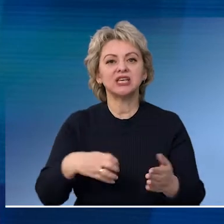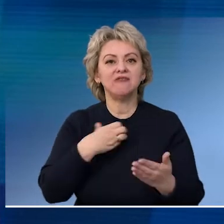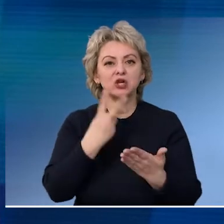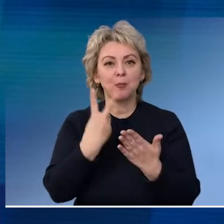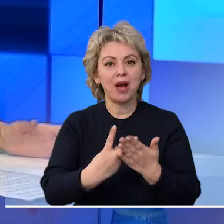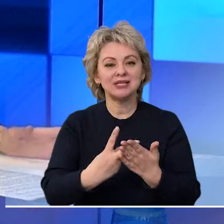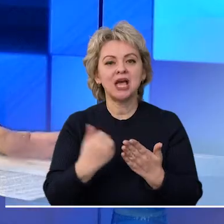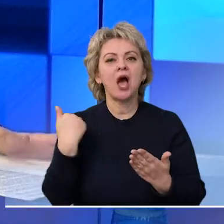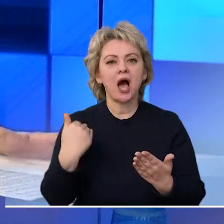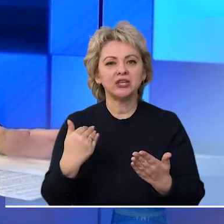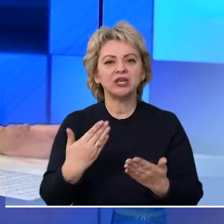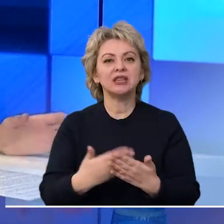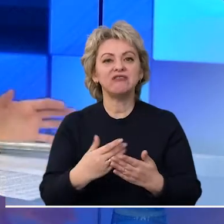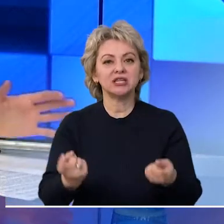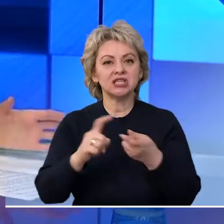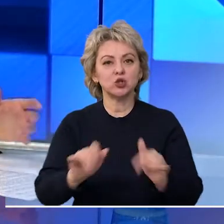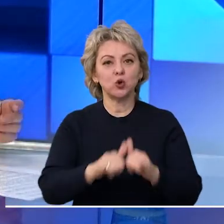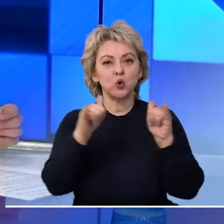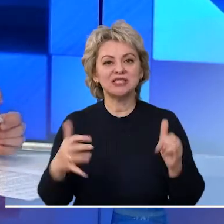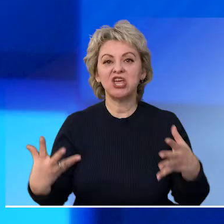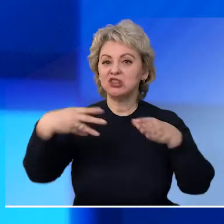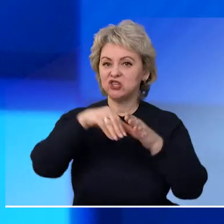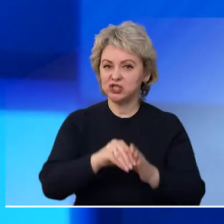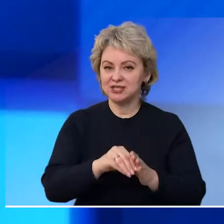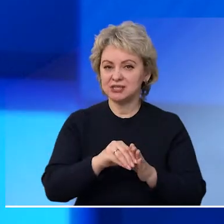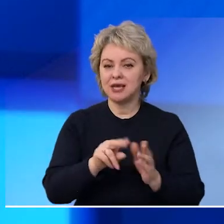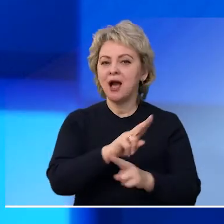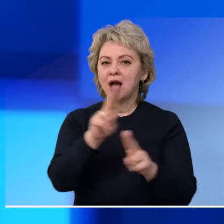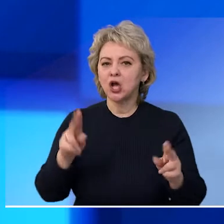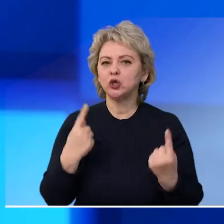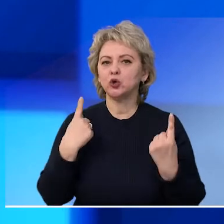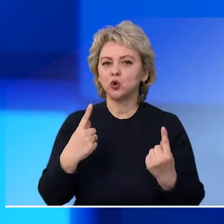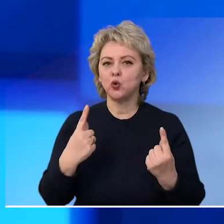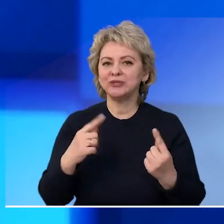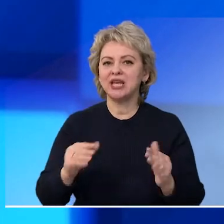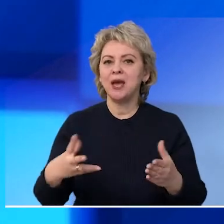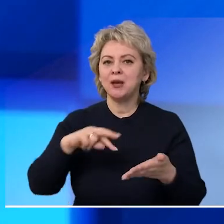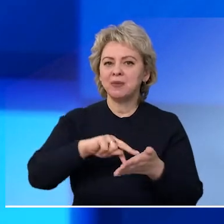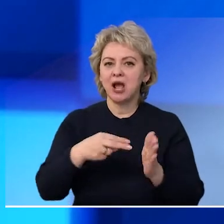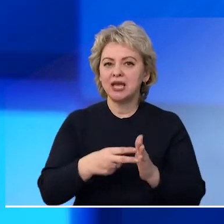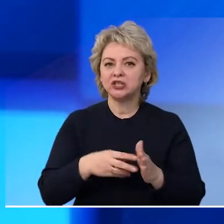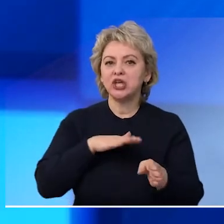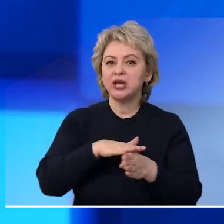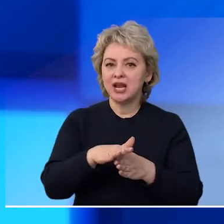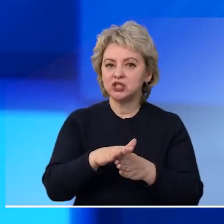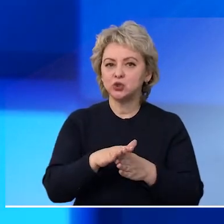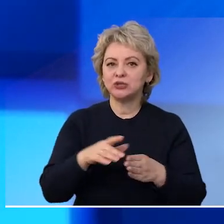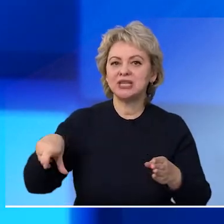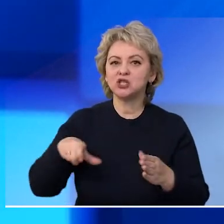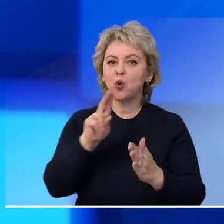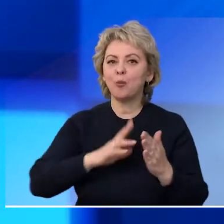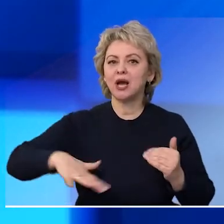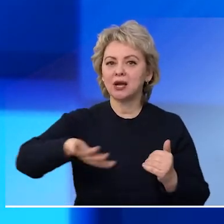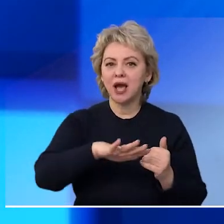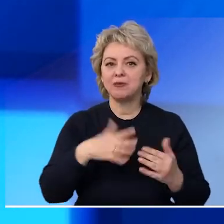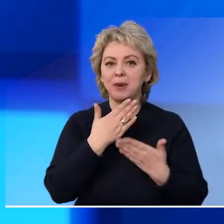такие значительные показатели, они наверняка связаны с ростом инвестиций. А какие крупные инвест-проекты реализовывались в